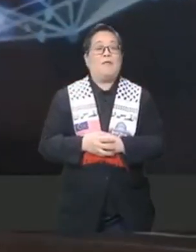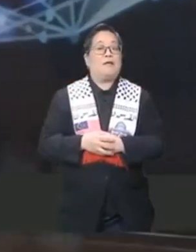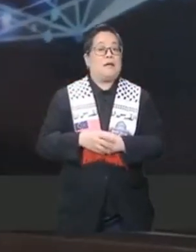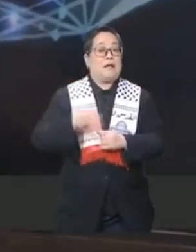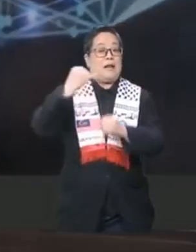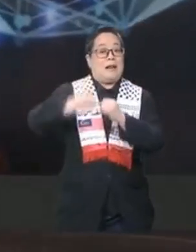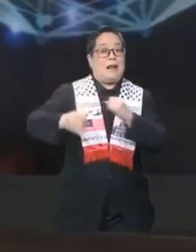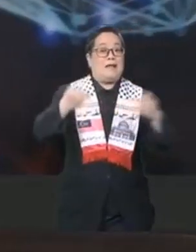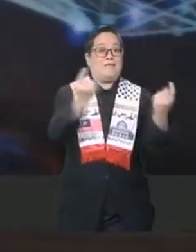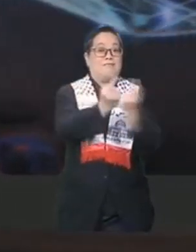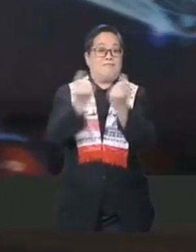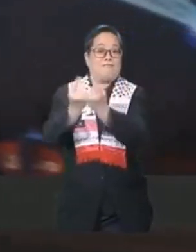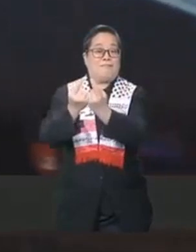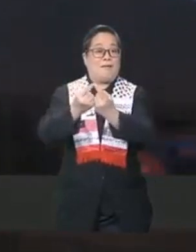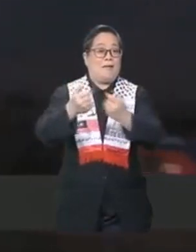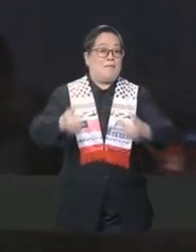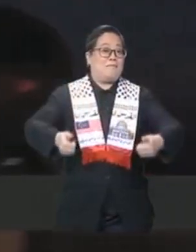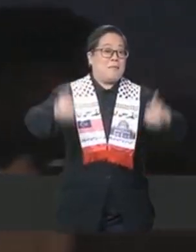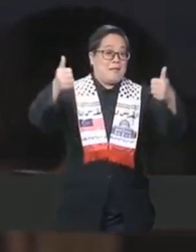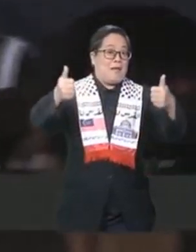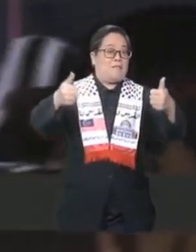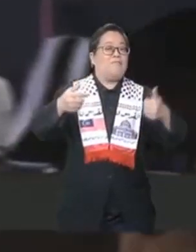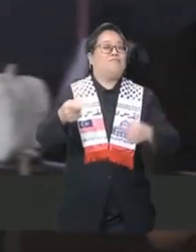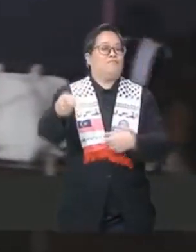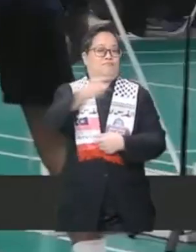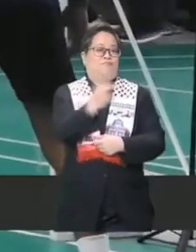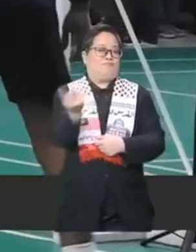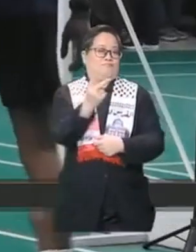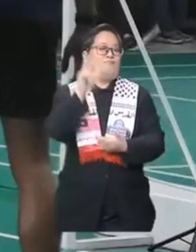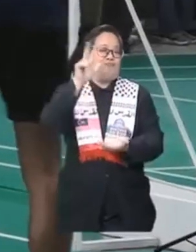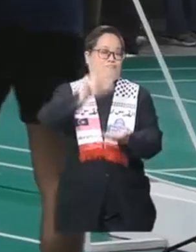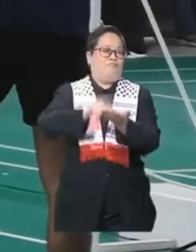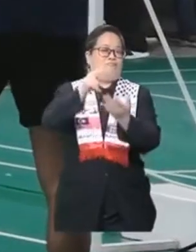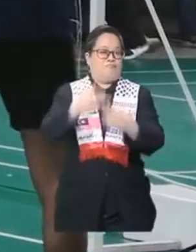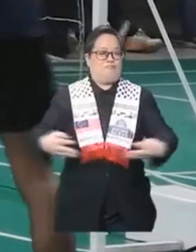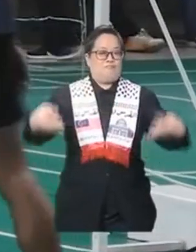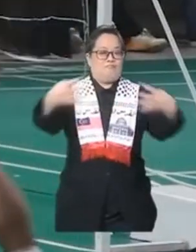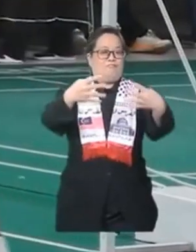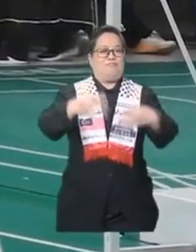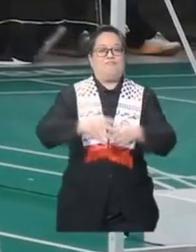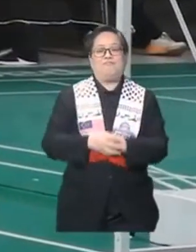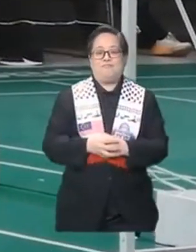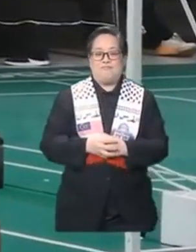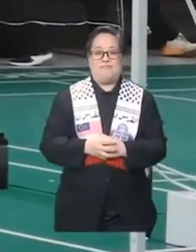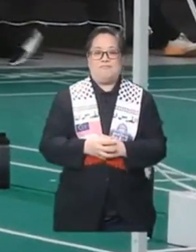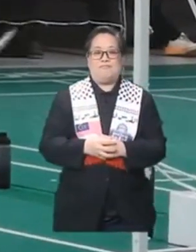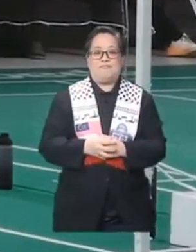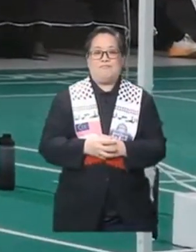terakhir peringkat kumpulan masing-masing itu akan mengesahkan slot mereka di peringkat suku akhir.